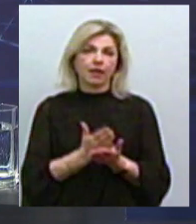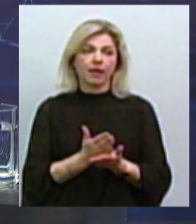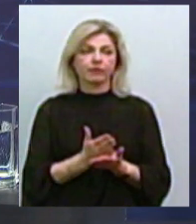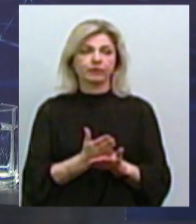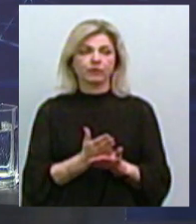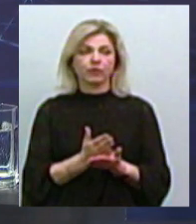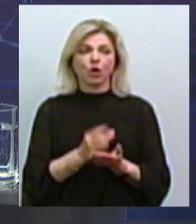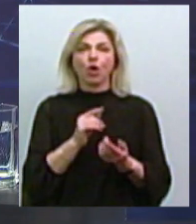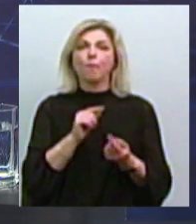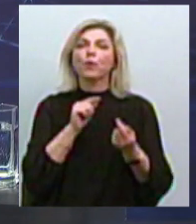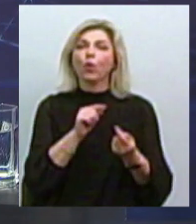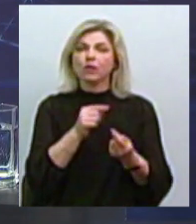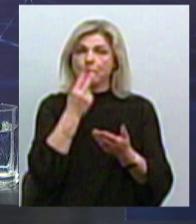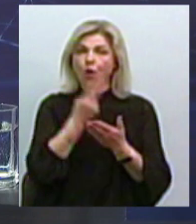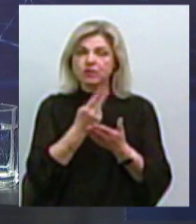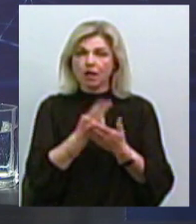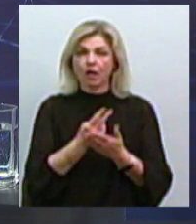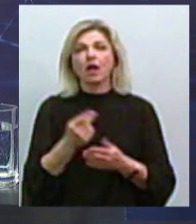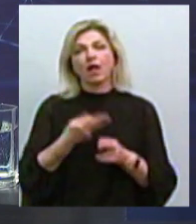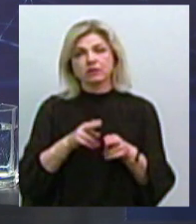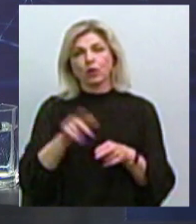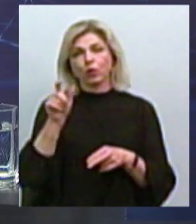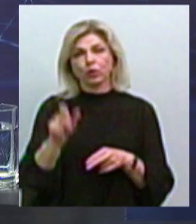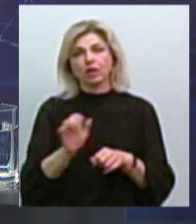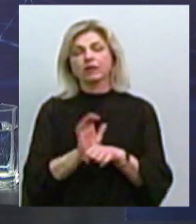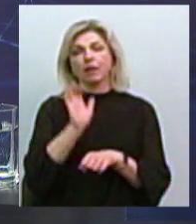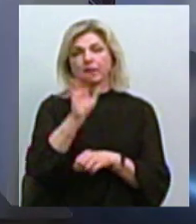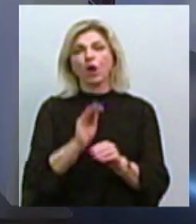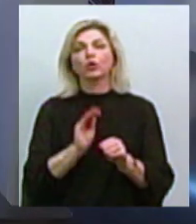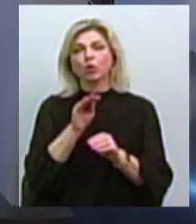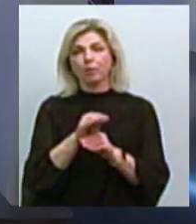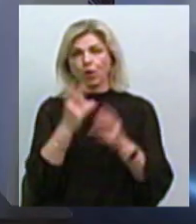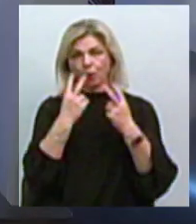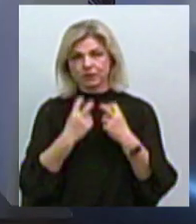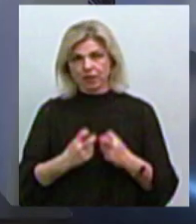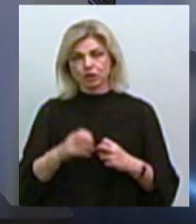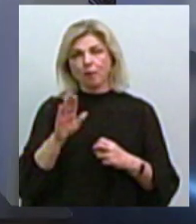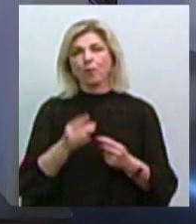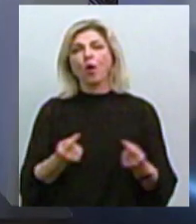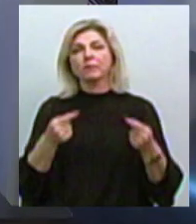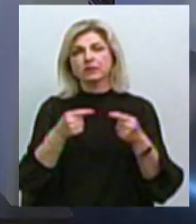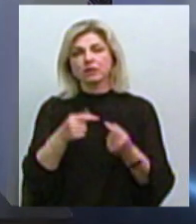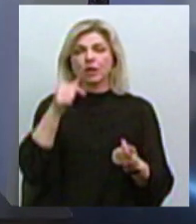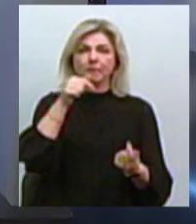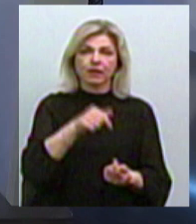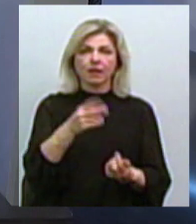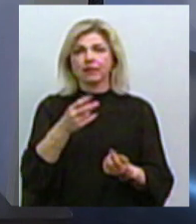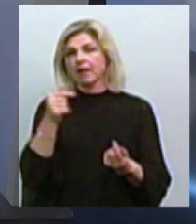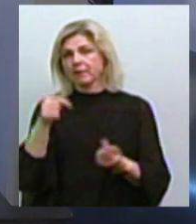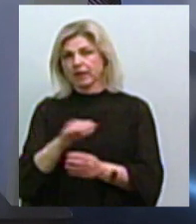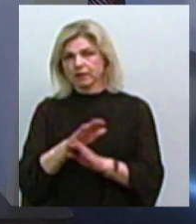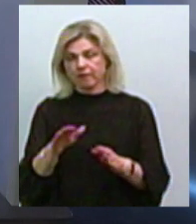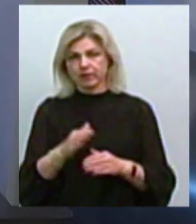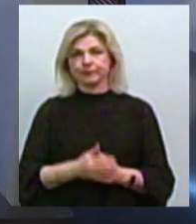якісь протипоказання, то, звичайно, ця людина направляється на дообстеження. І потім вже визначають придатність, непридатність, уже